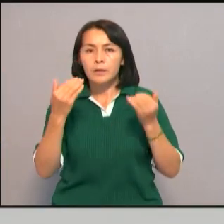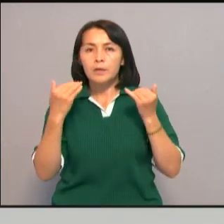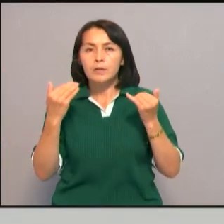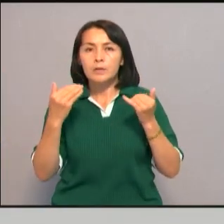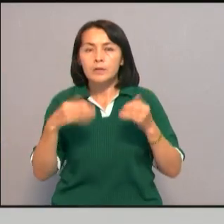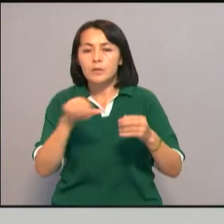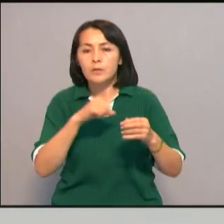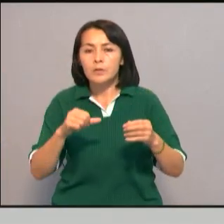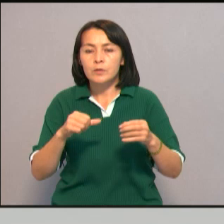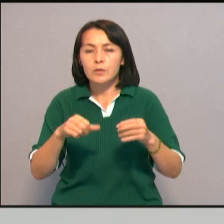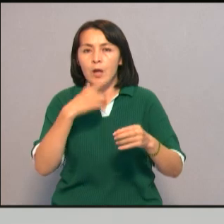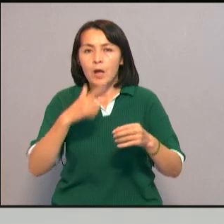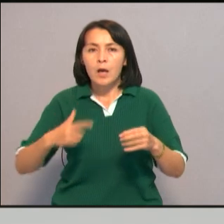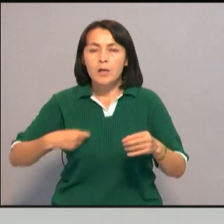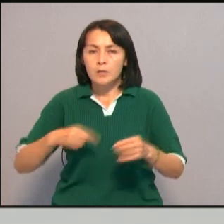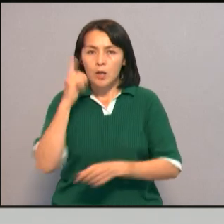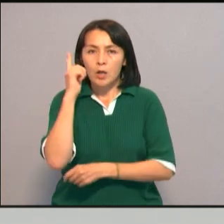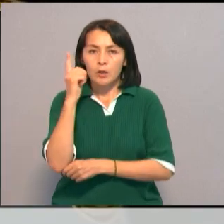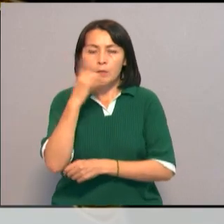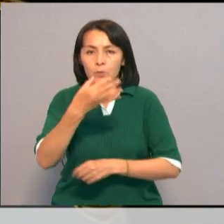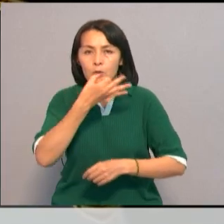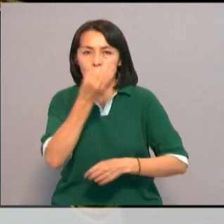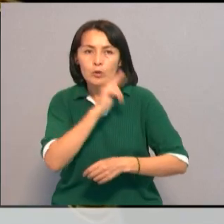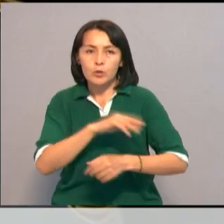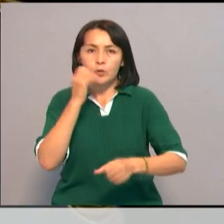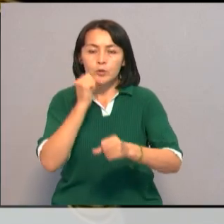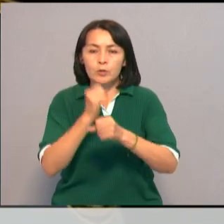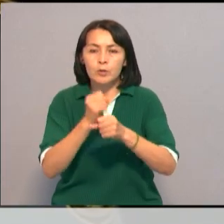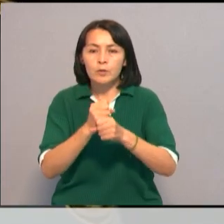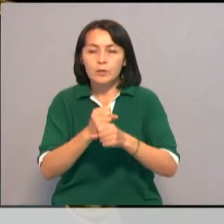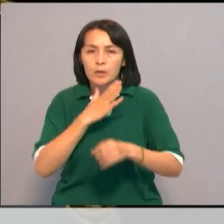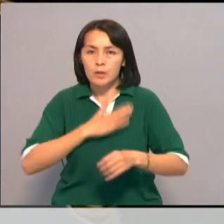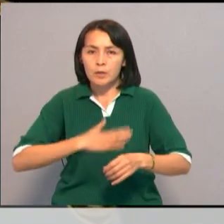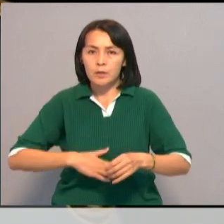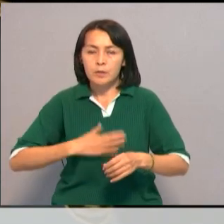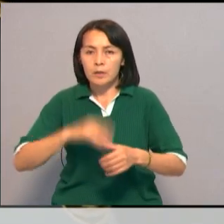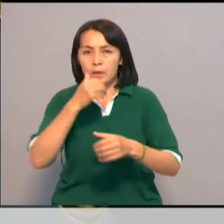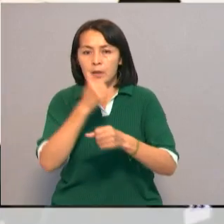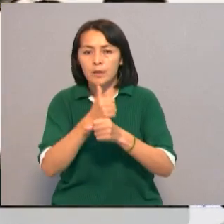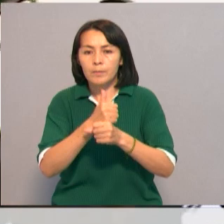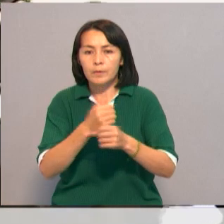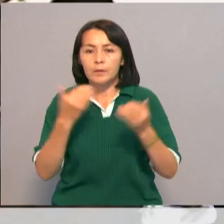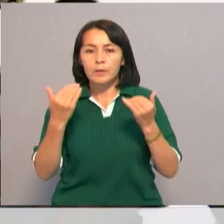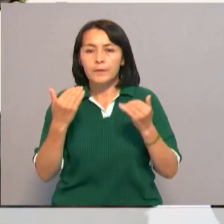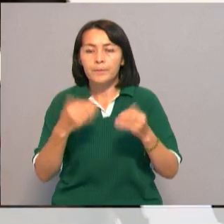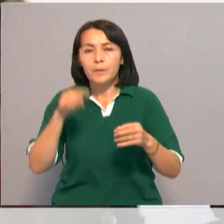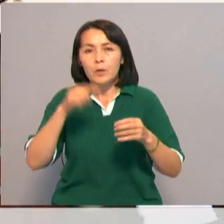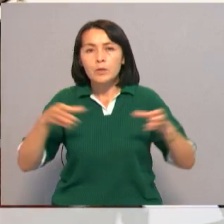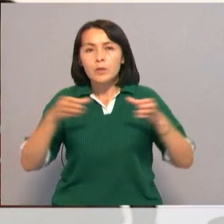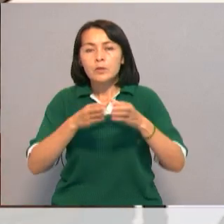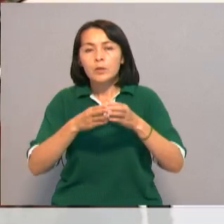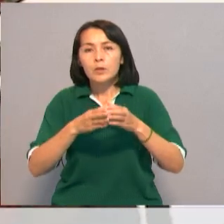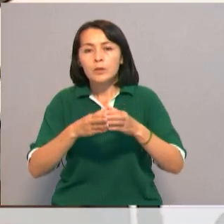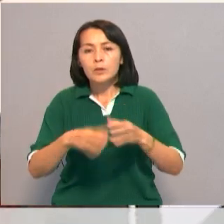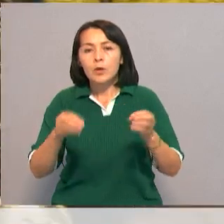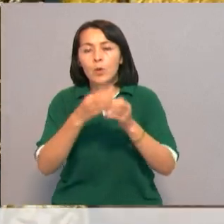желдің өтінде жүрген сарбаздардың қырағы болып жауапты қызмет атқаруы тыныштықтың басты кепілі дейді ол. Осы салада